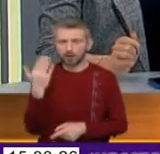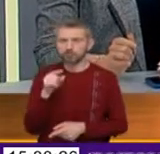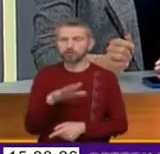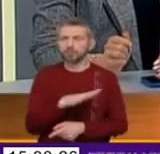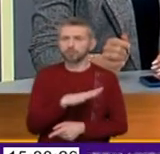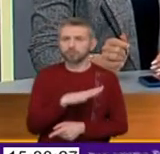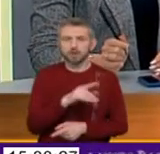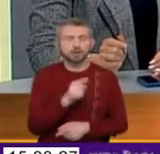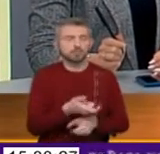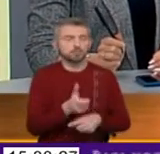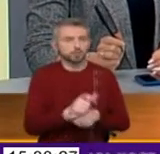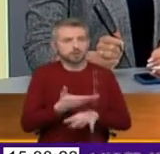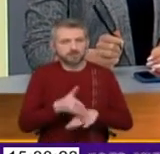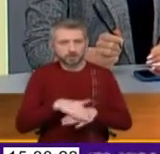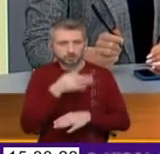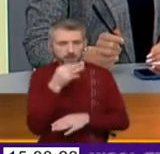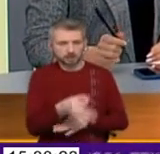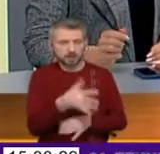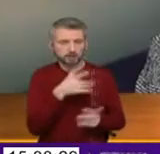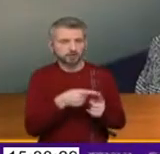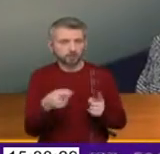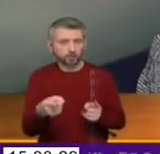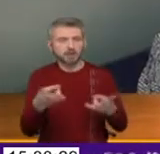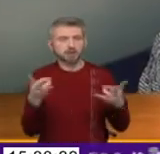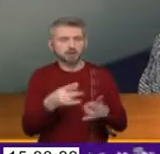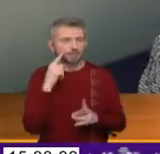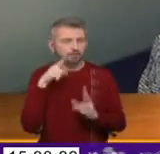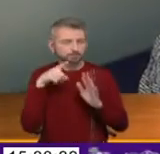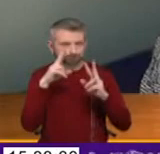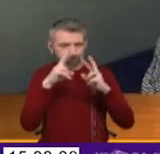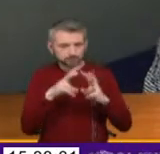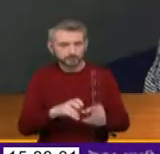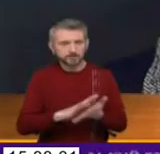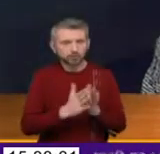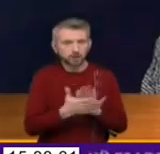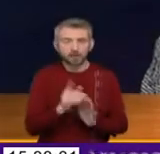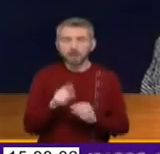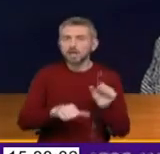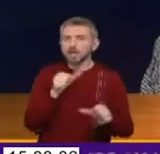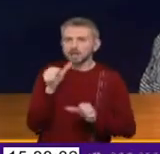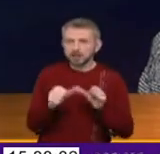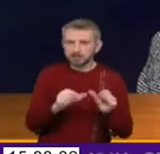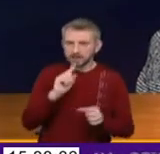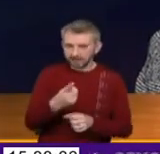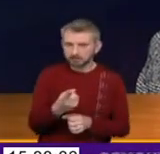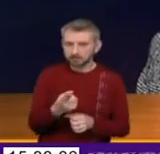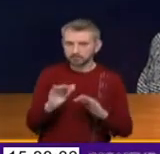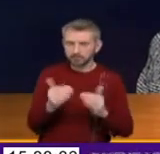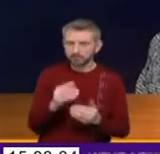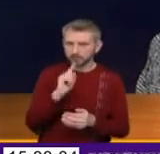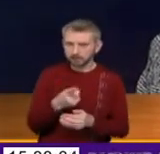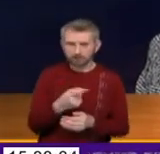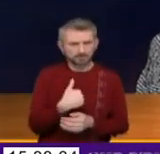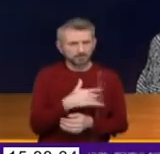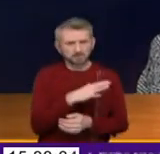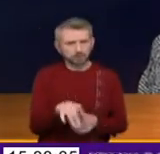там дуже-дуже важко сказати строки, треба вникати в цю ситуацію, що там але рік щонайменше. Правильно я розумію? Я б не